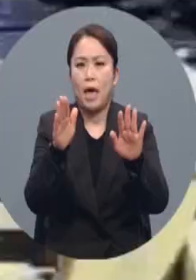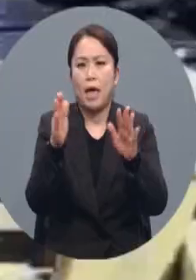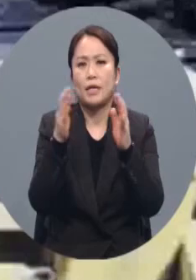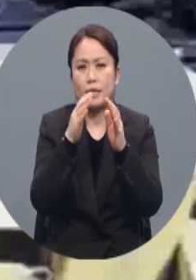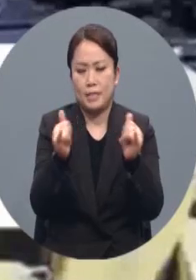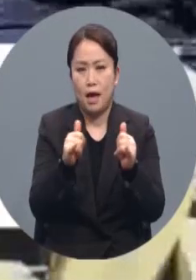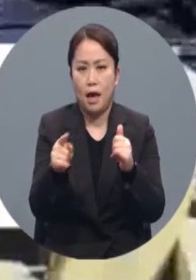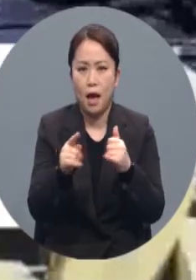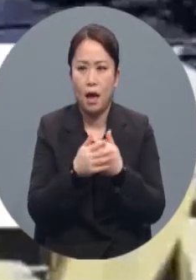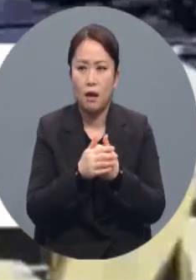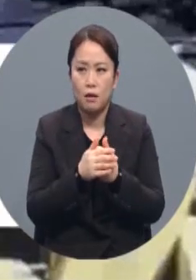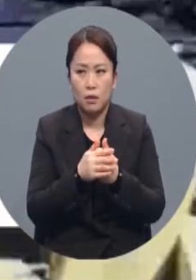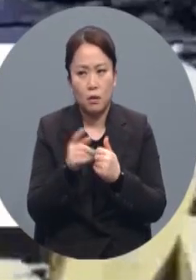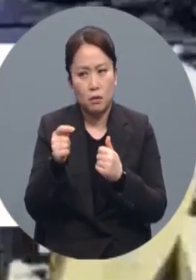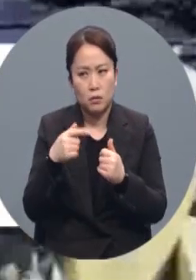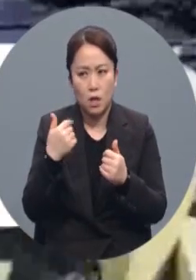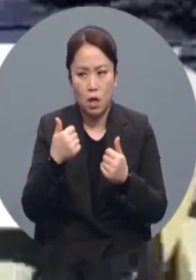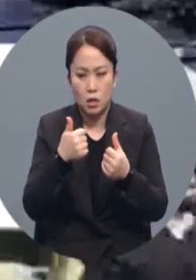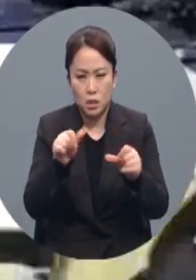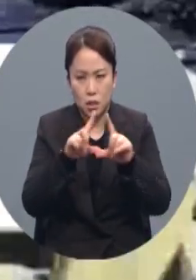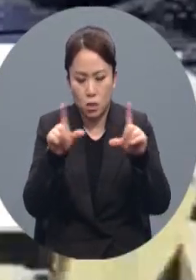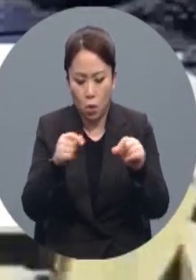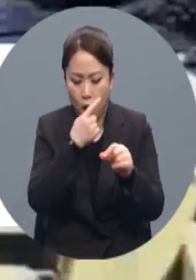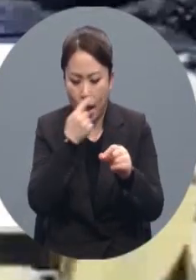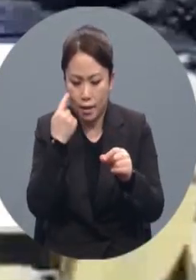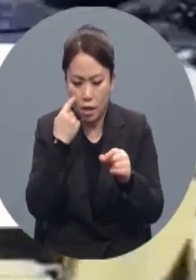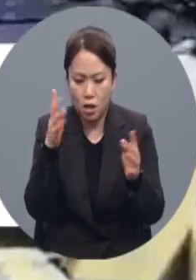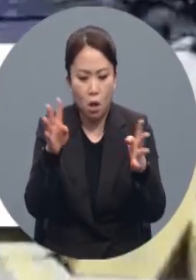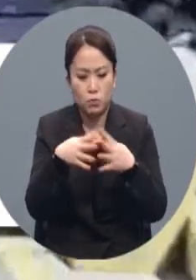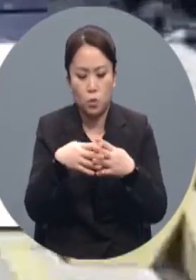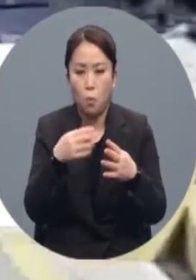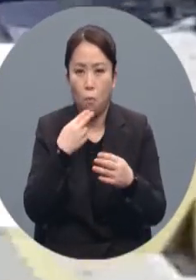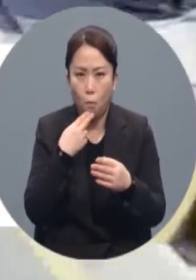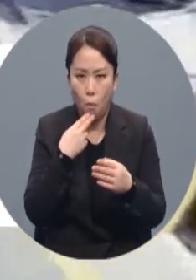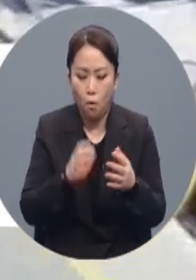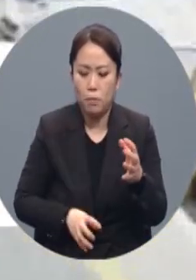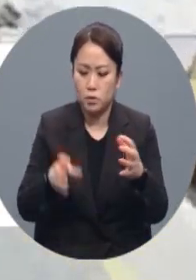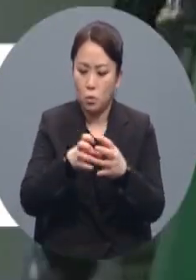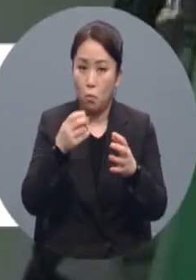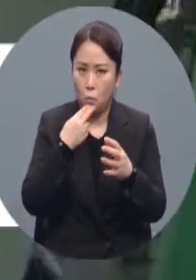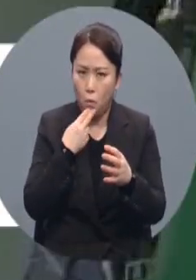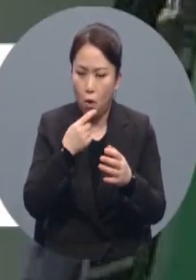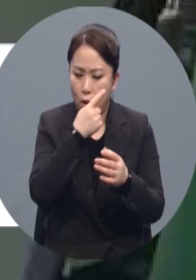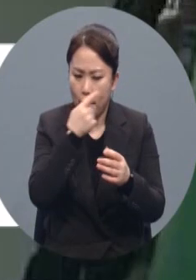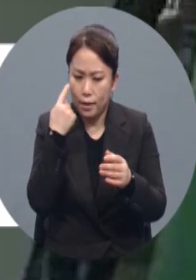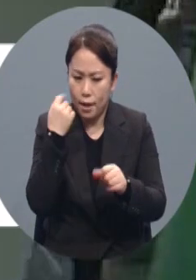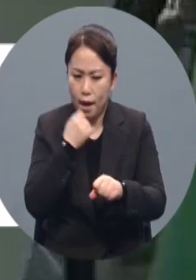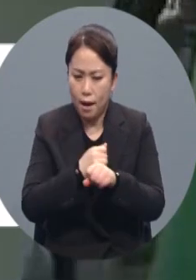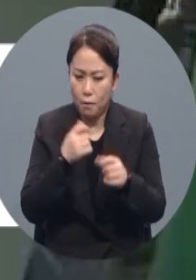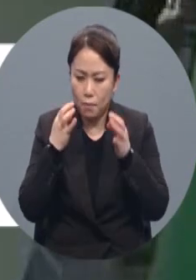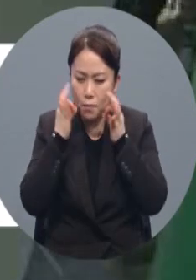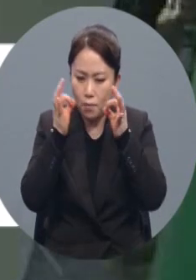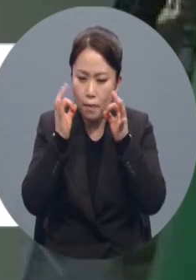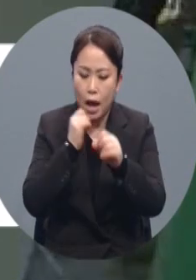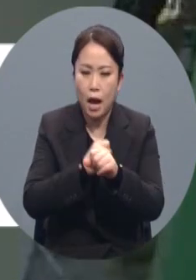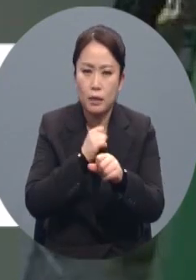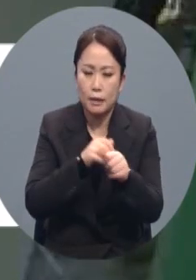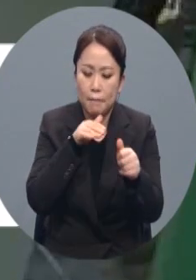대고 뭔가 신원 확인에는 협조를 안 해주고 확인하려 하니까 이제 자기가 점점 이제